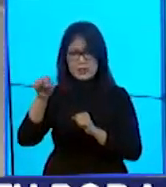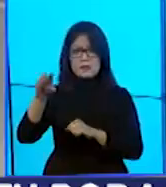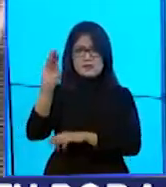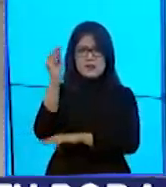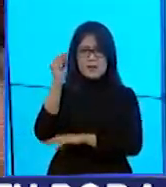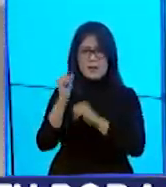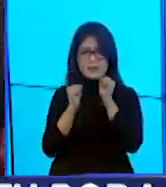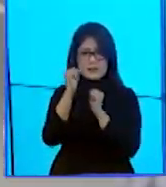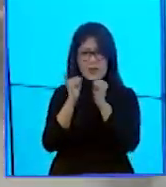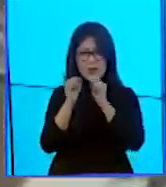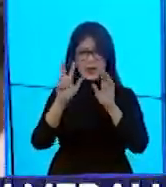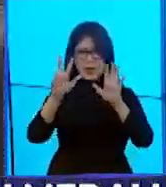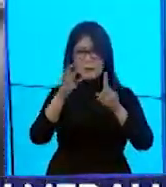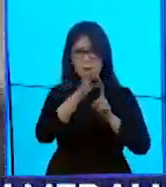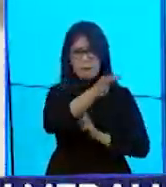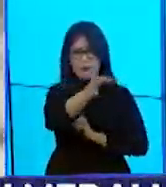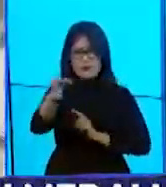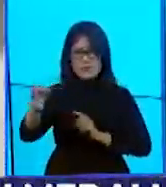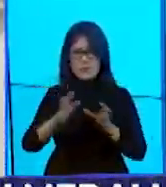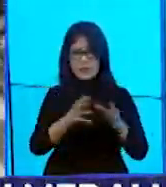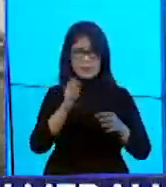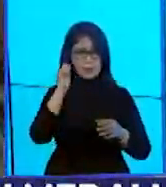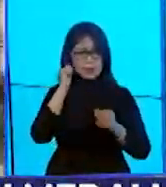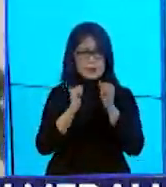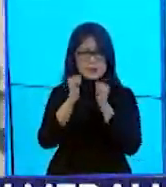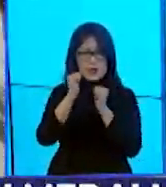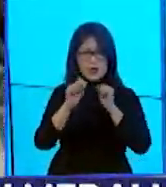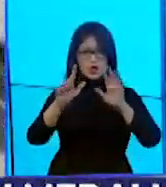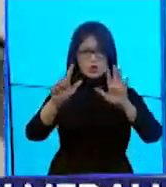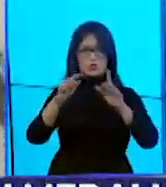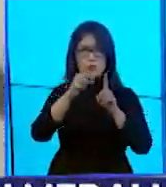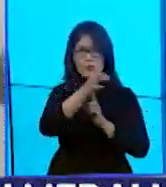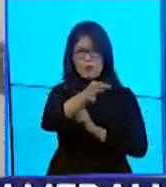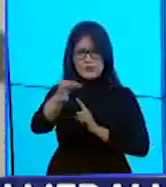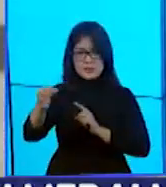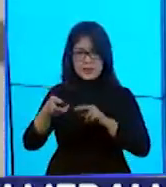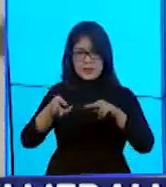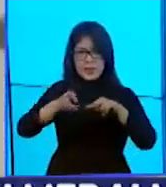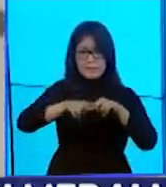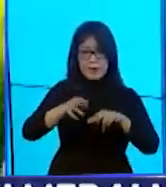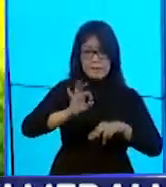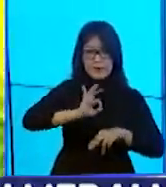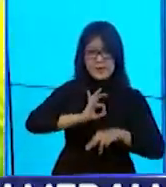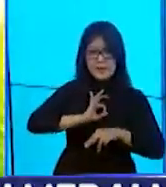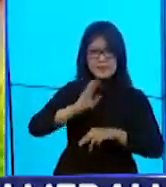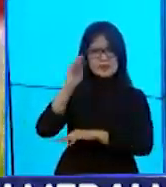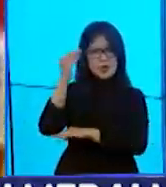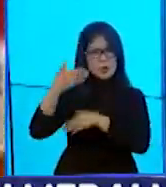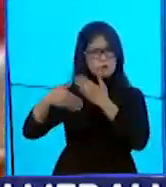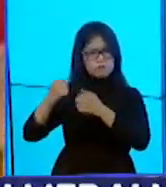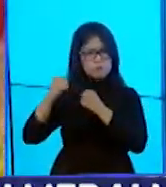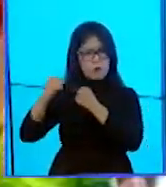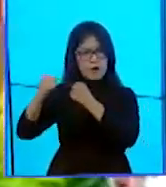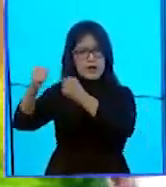8 provinsi, sementara tim putri bersaing dengan 7 provinsi. Dengan penambahan medali, DKI Jakarta terus melaju ke puncak